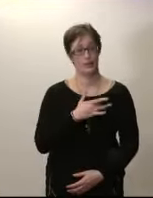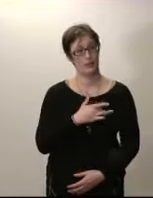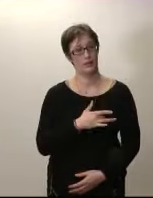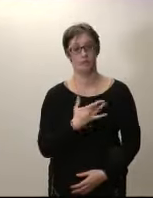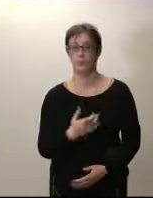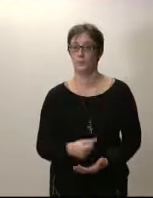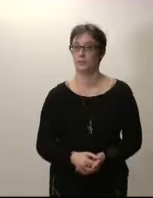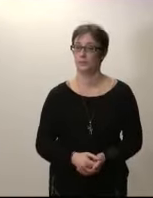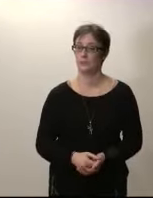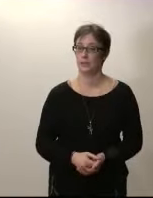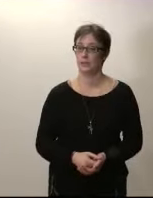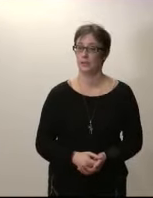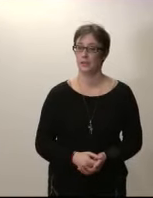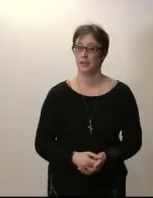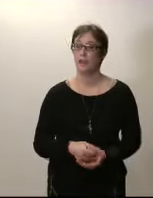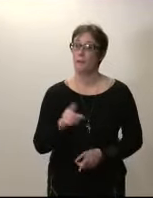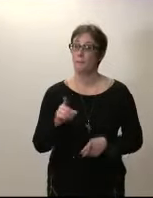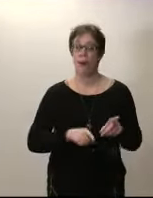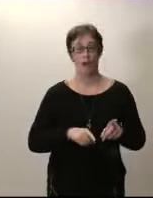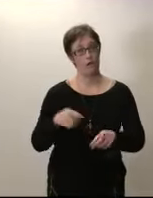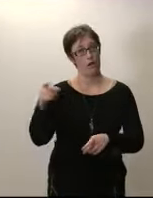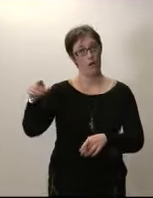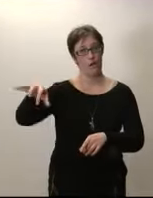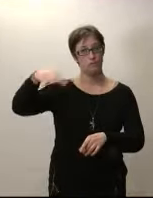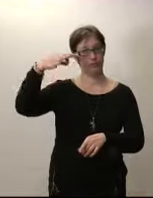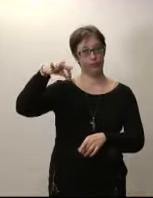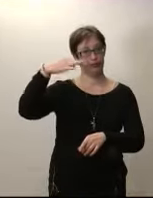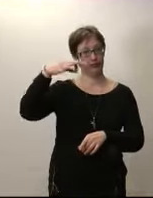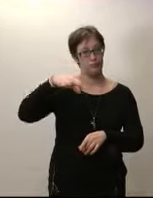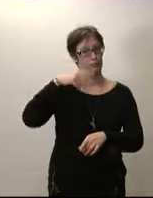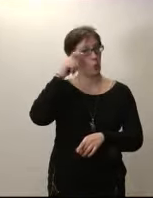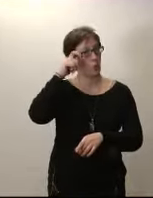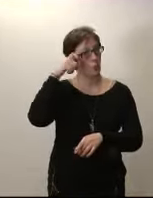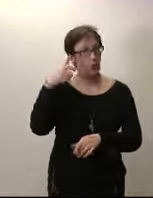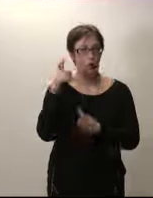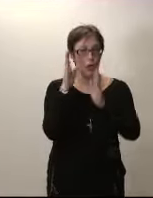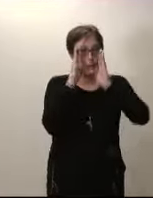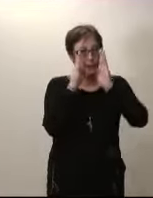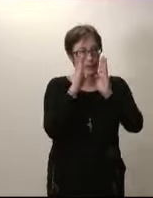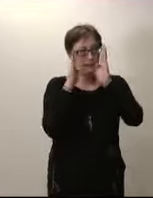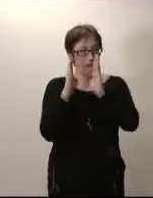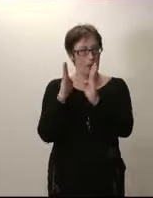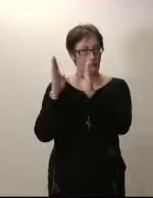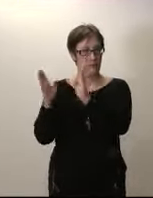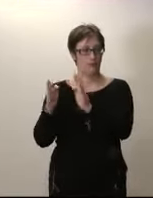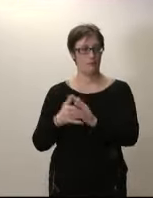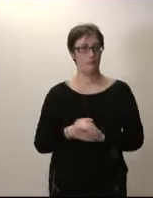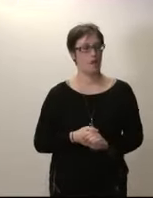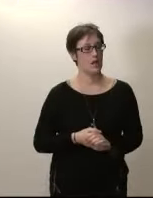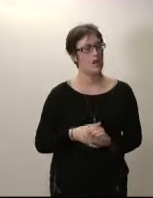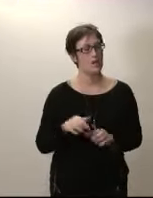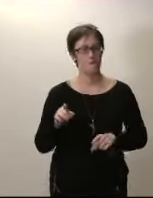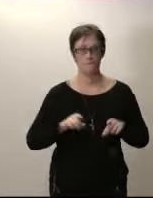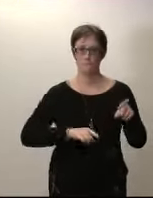vos propos ont beaucoup de rigueur et sont très cohérents, et par moments, on a l'impression que